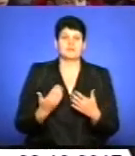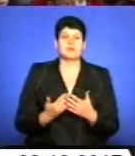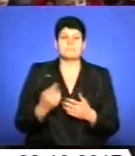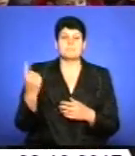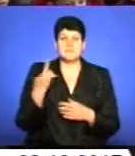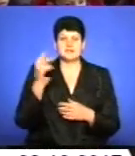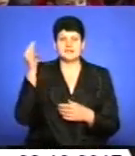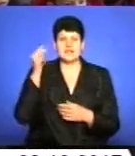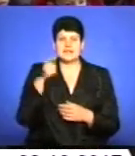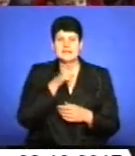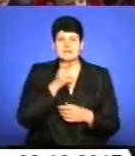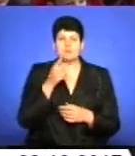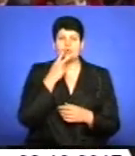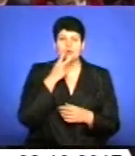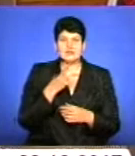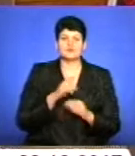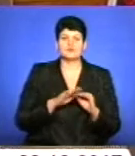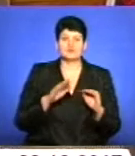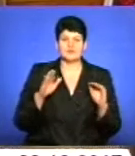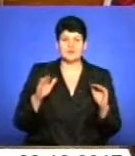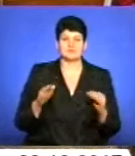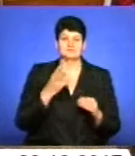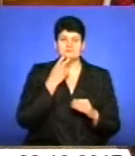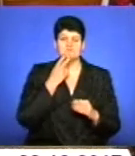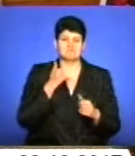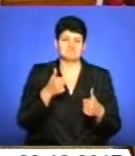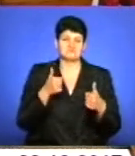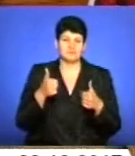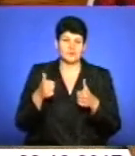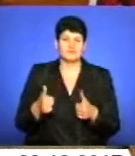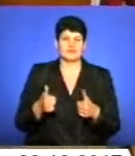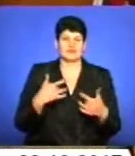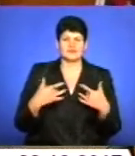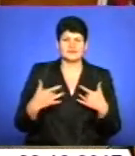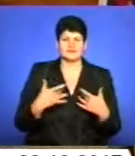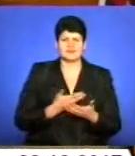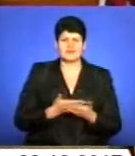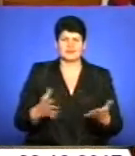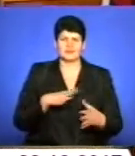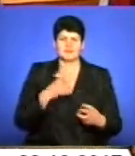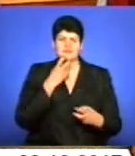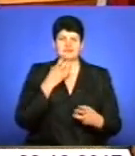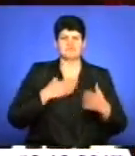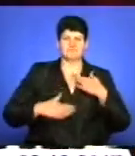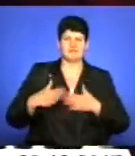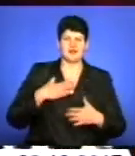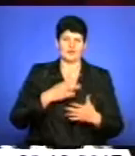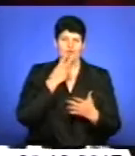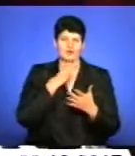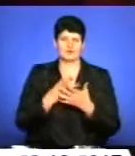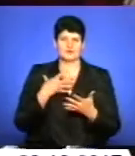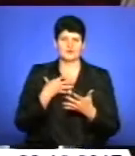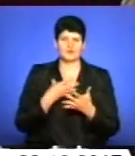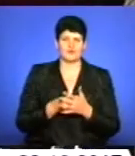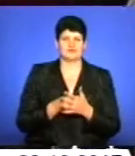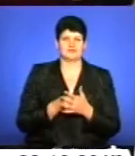Перший навчальний семестр показав, що в школярів з гумором все гаразд. Сцену заполонили сміх та радість. Юні віртуози демонструють свою вправність